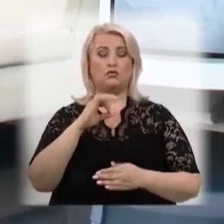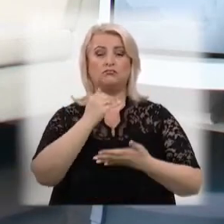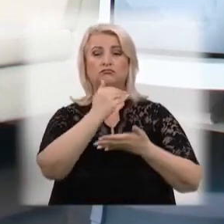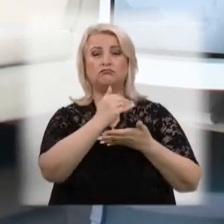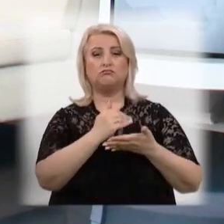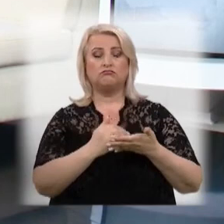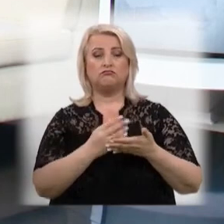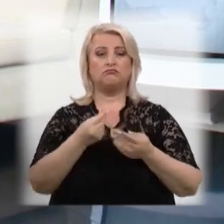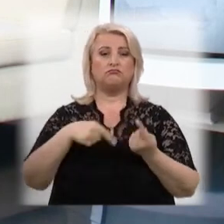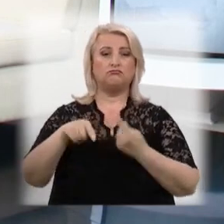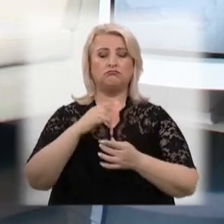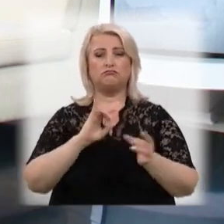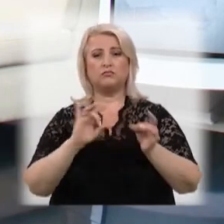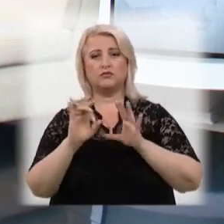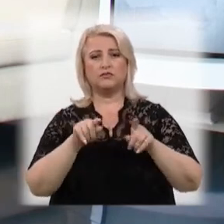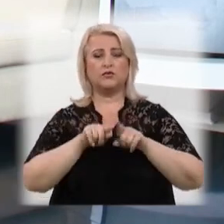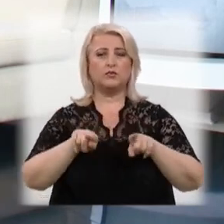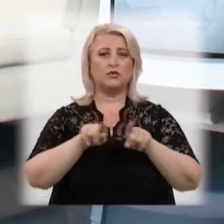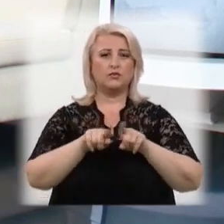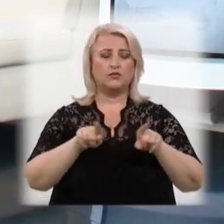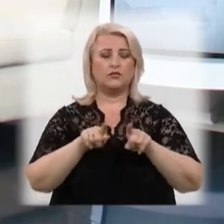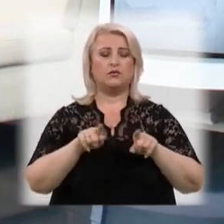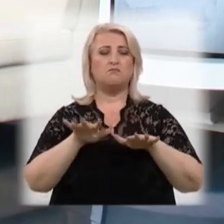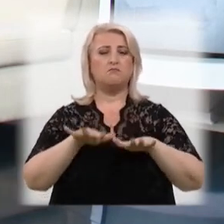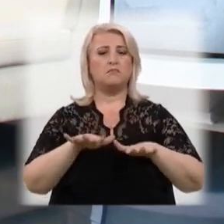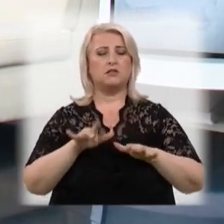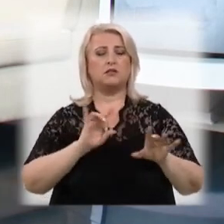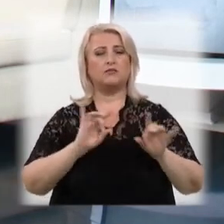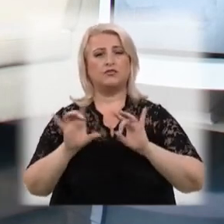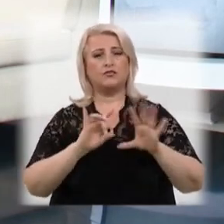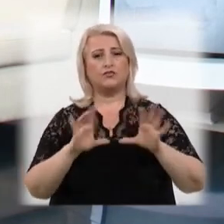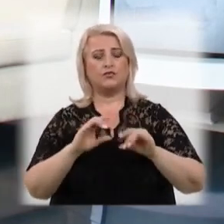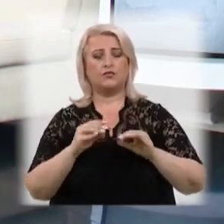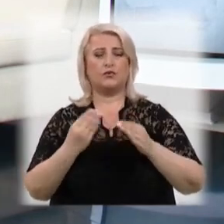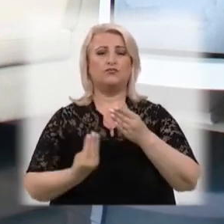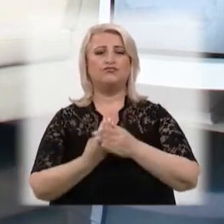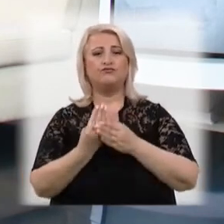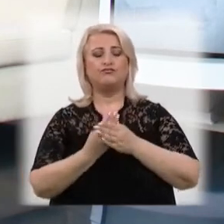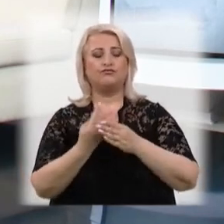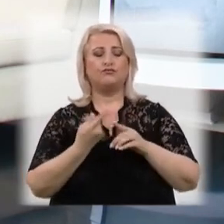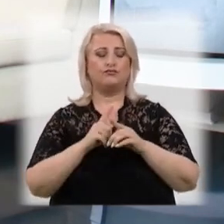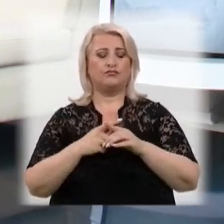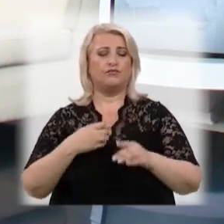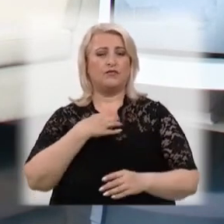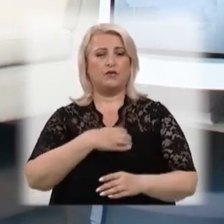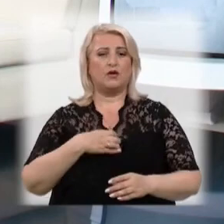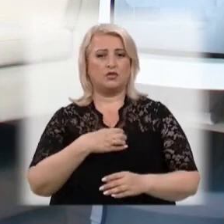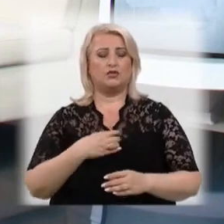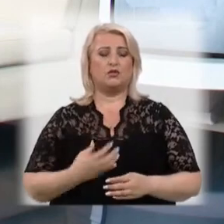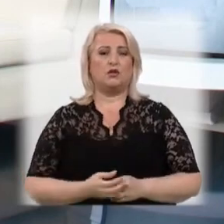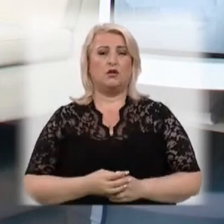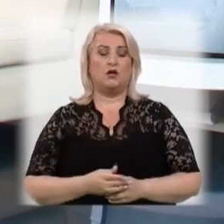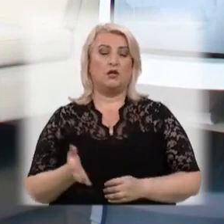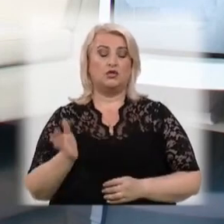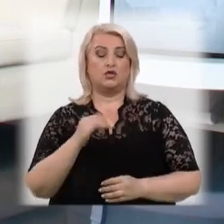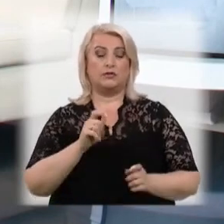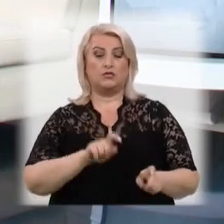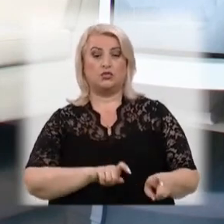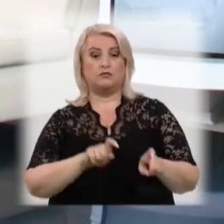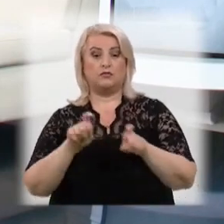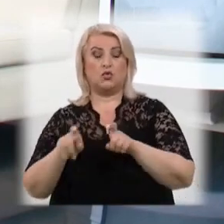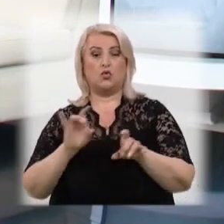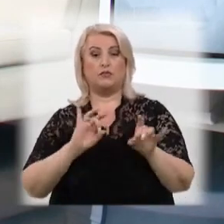unei afaceri marketing locul publicității în postările planul de conținut organic Hai încet îmi gram catre tot ce înseamnă